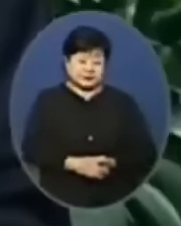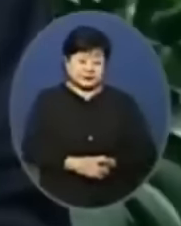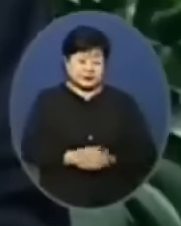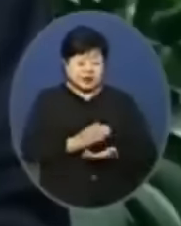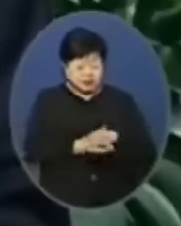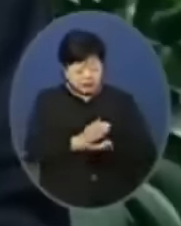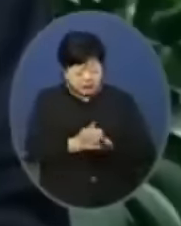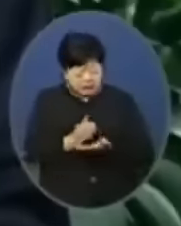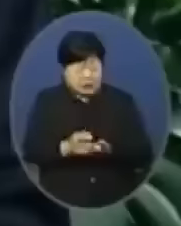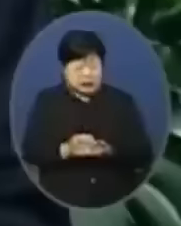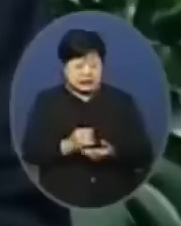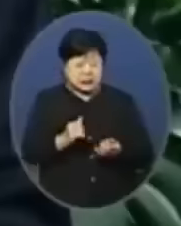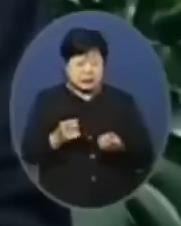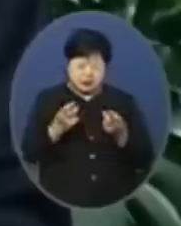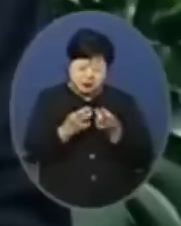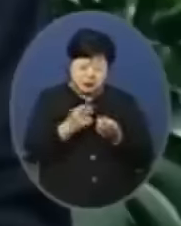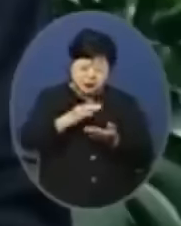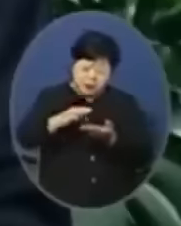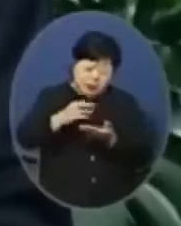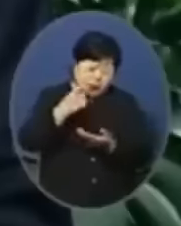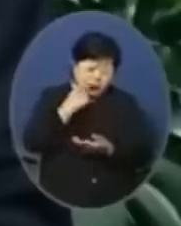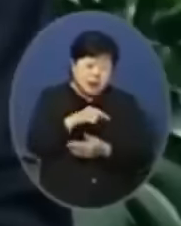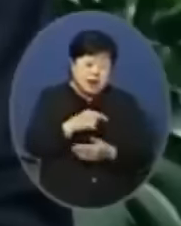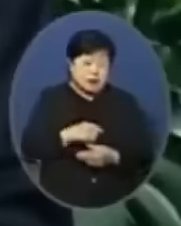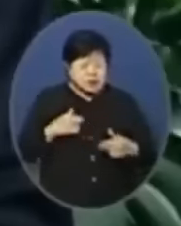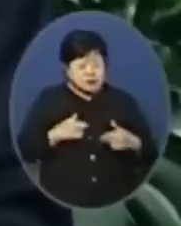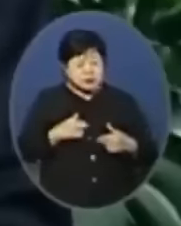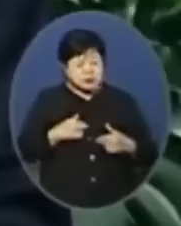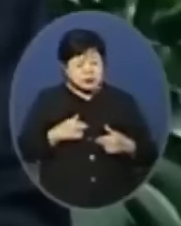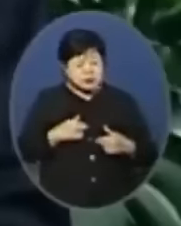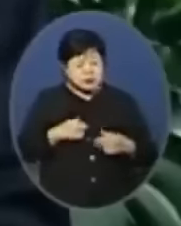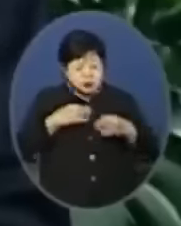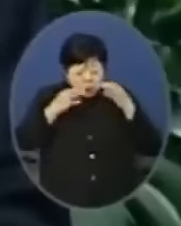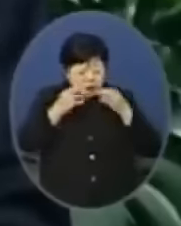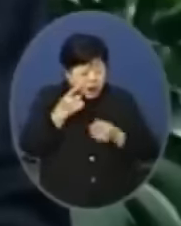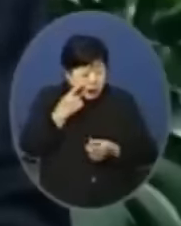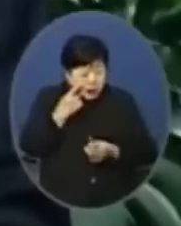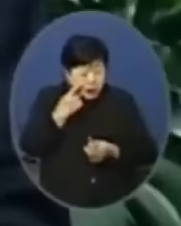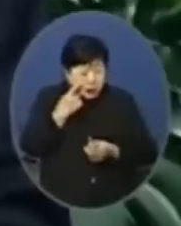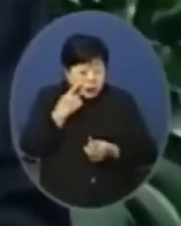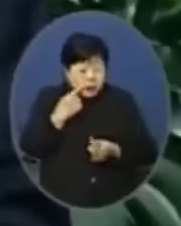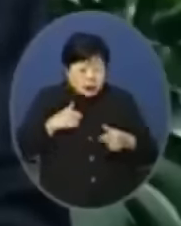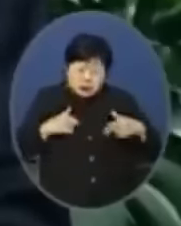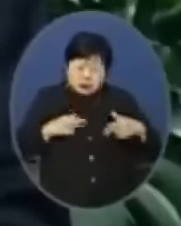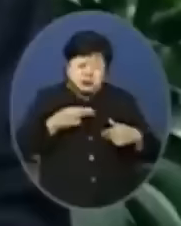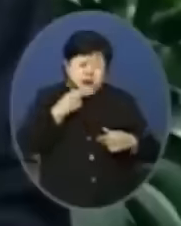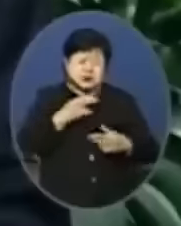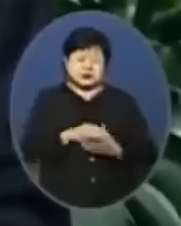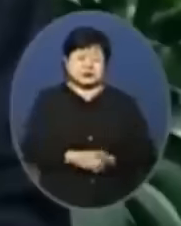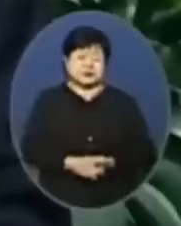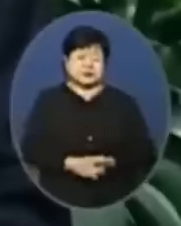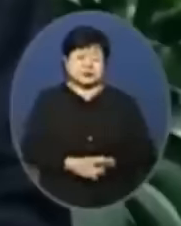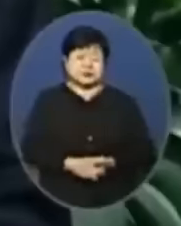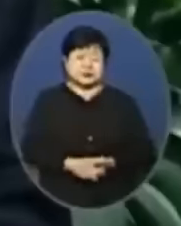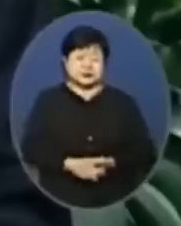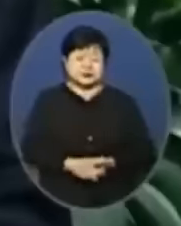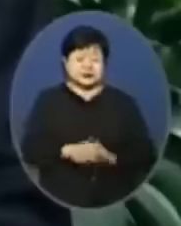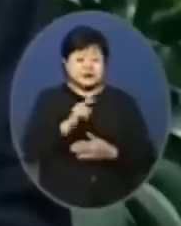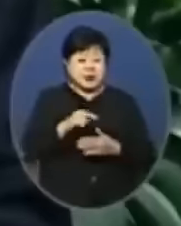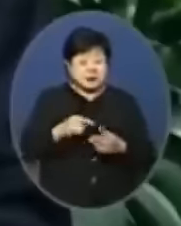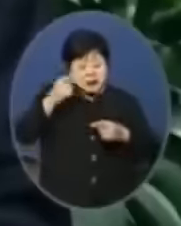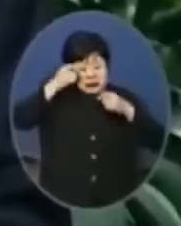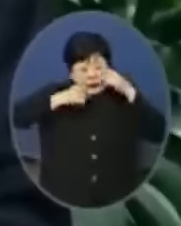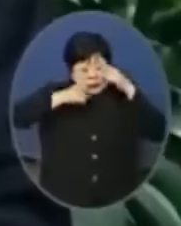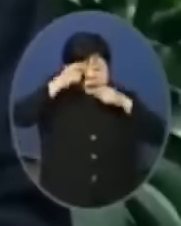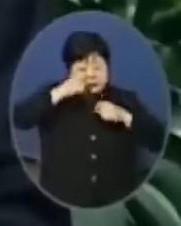온갖 인간적인 수단과 방법으로 마음에 기쁨을 가져와 보려고 해도 기쁨이 오지 않습니다. 마음의